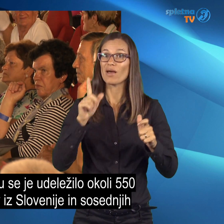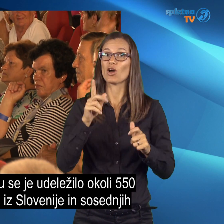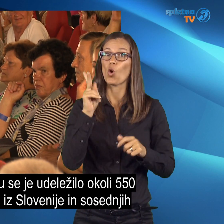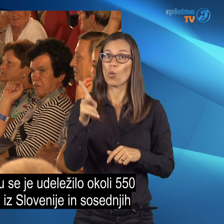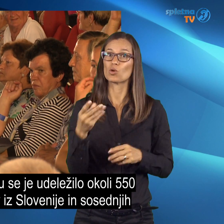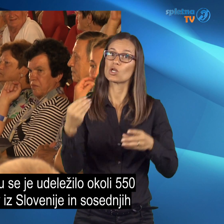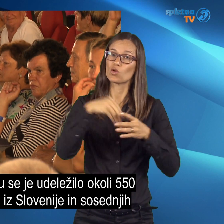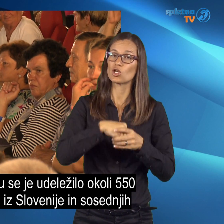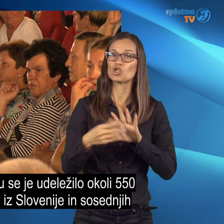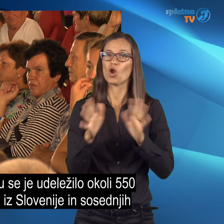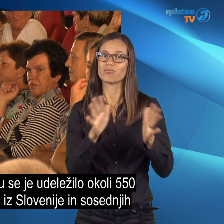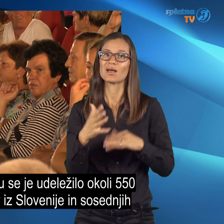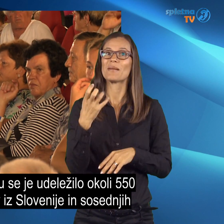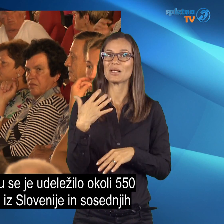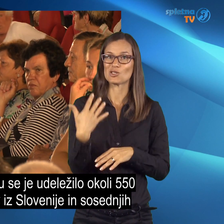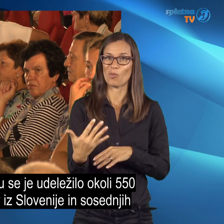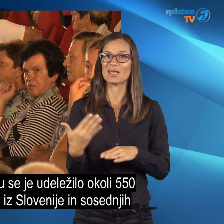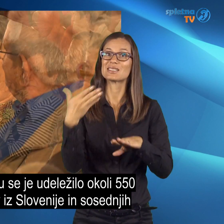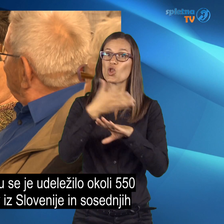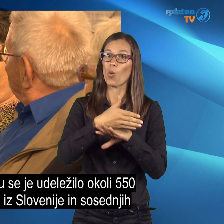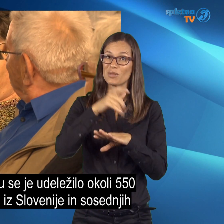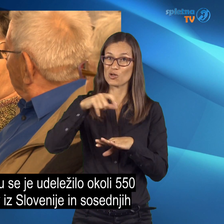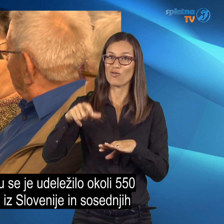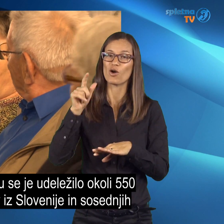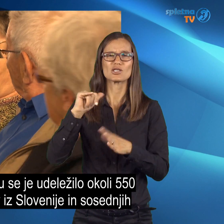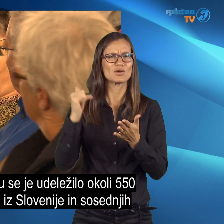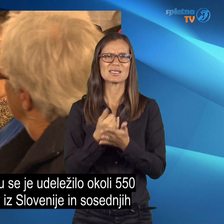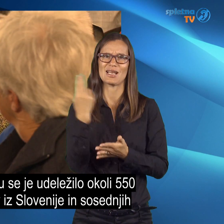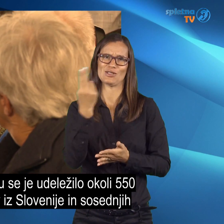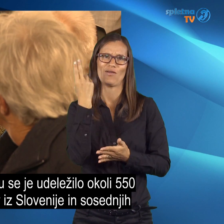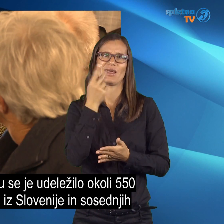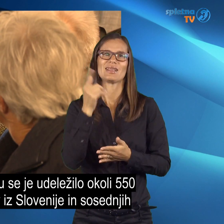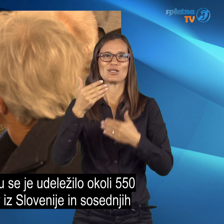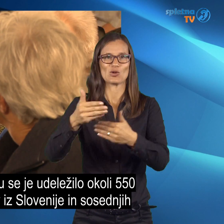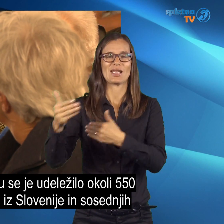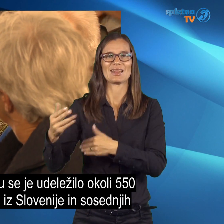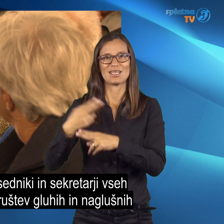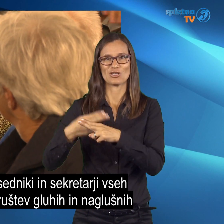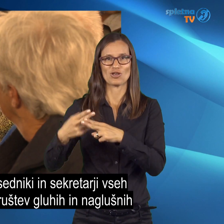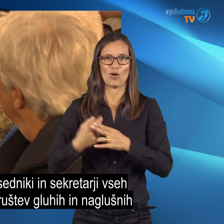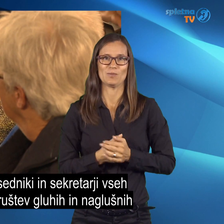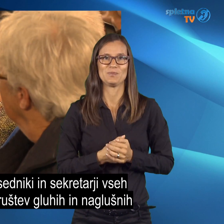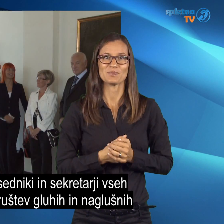Slavja v Kopru se je udeležilo okoli 550 obiskovalcev iz Slovenije in sosednjih držav.